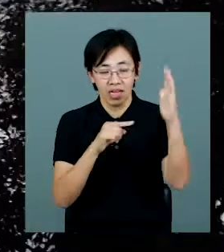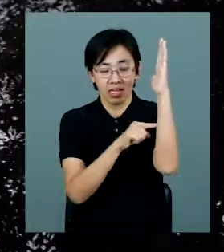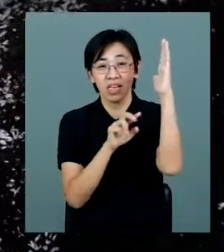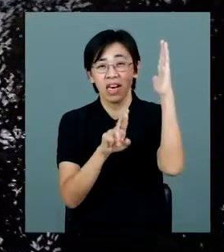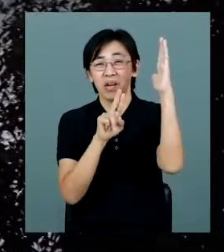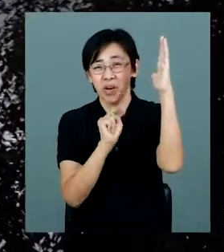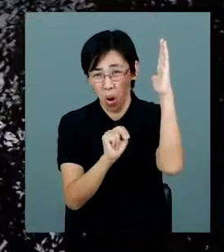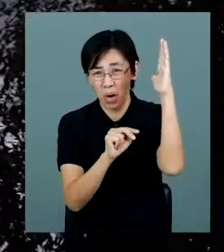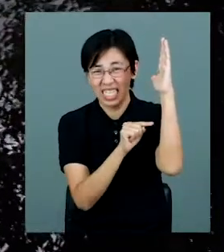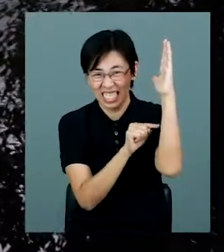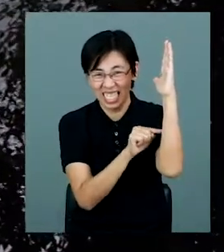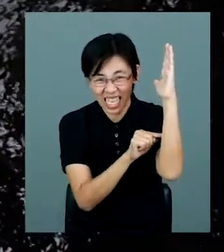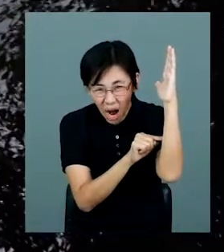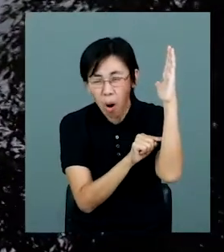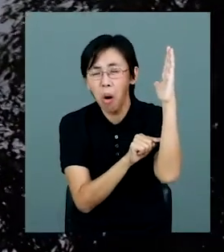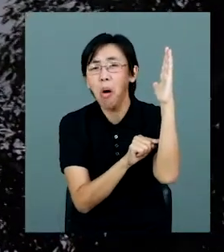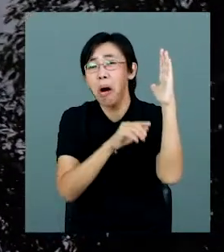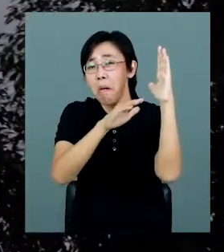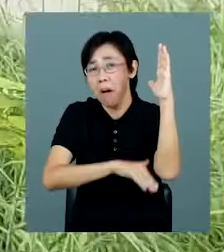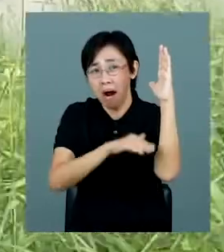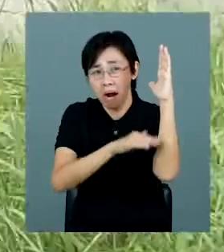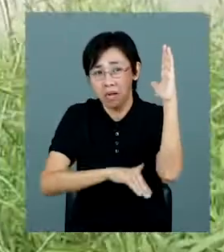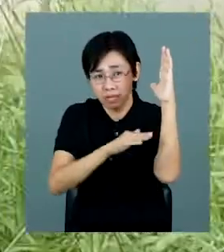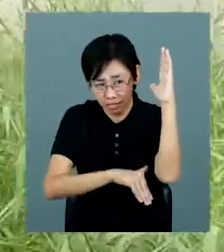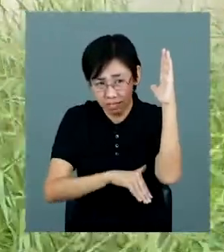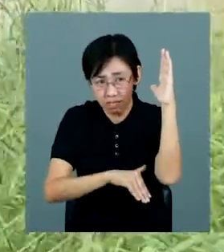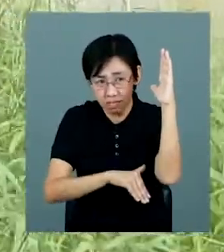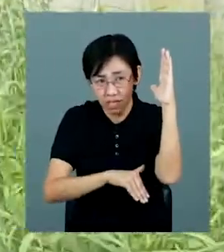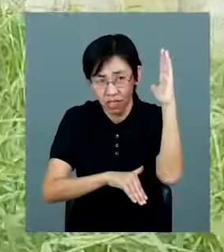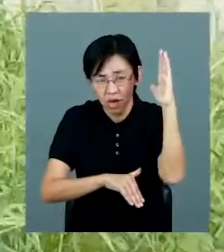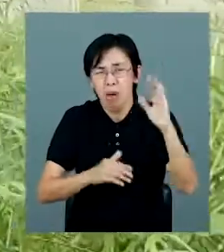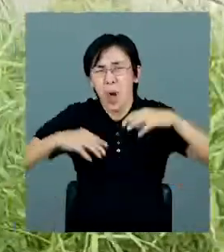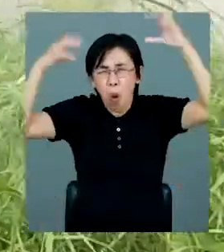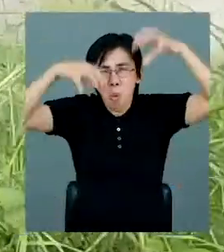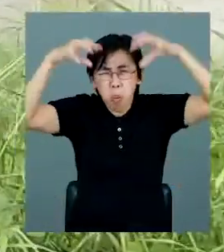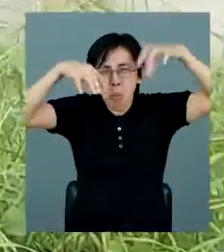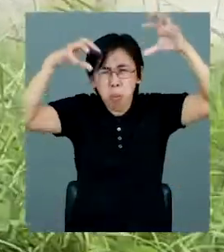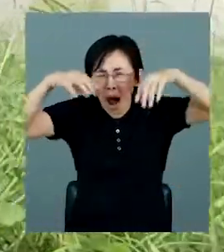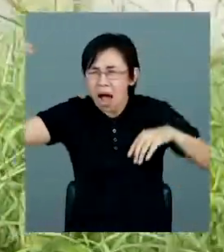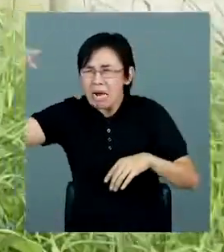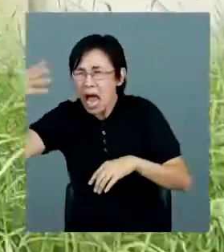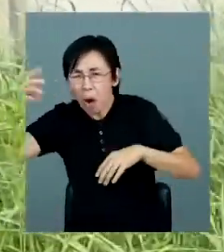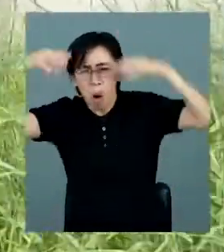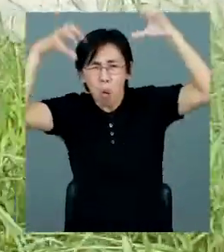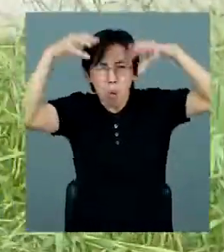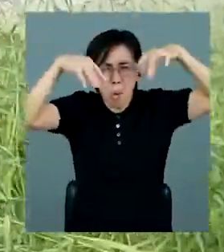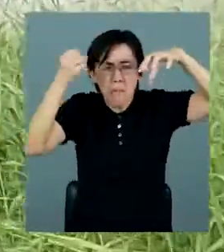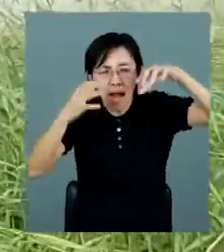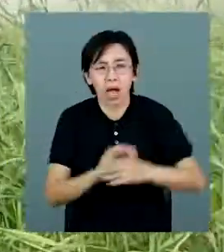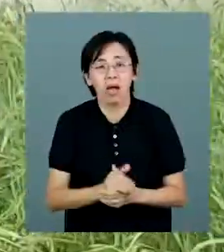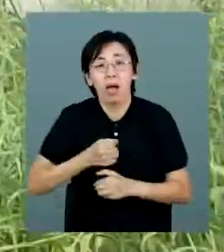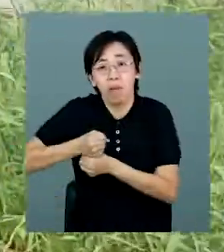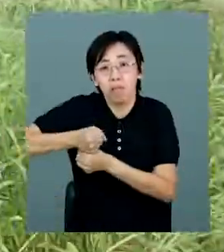ด้วยสภาพอากาศที่จังหวัดระนองนะครับเขาขึ้นชื่ออยู่แล้วนะครับทางภาคใต้ฝน8แดด4